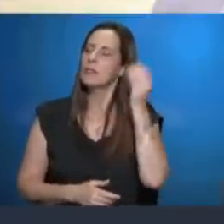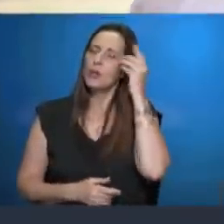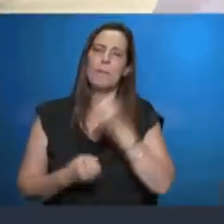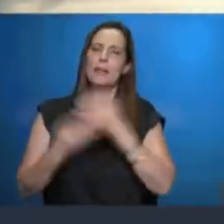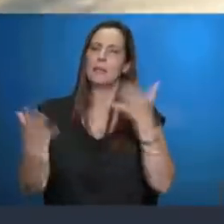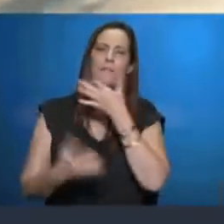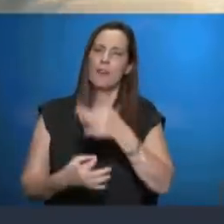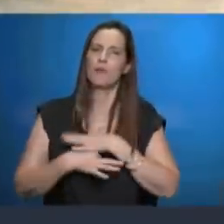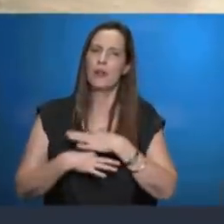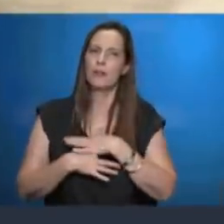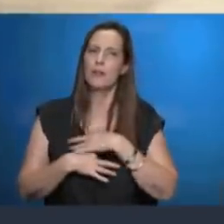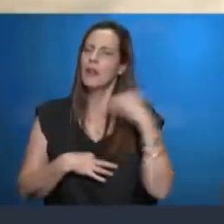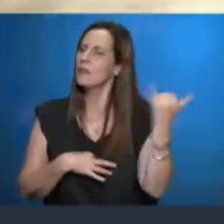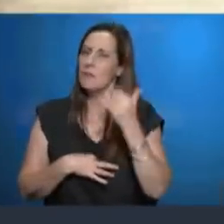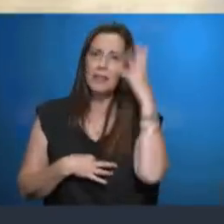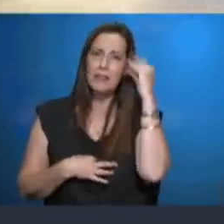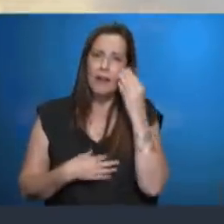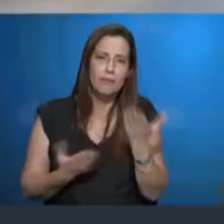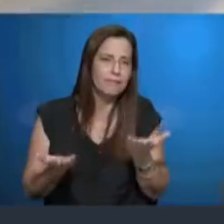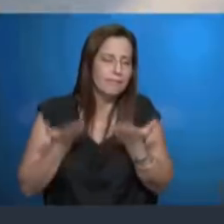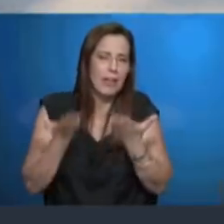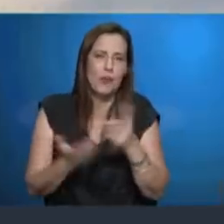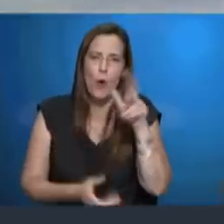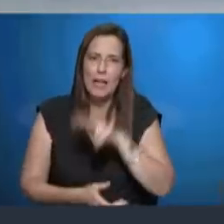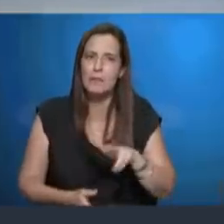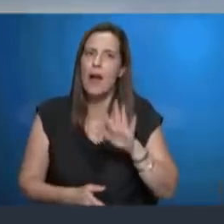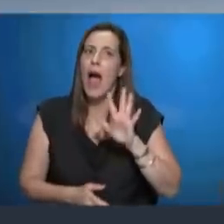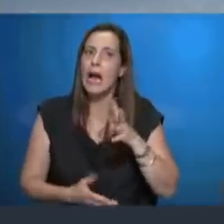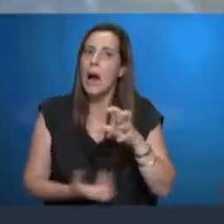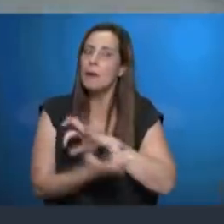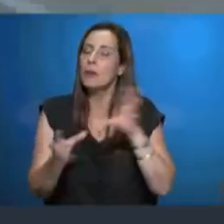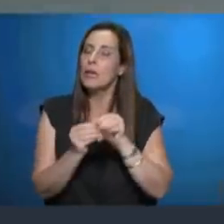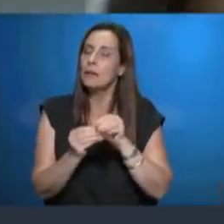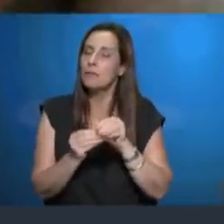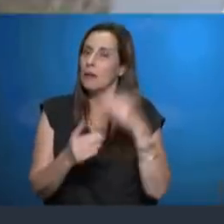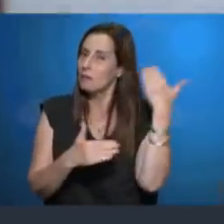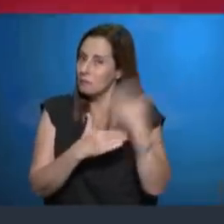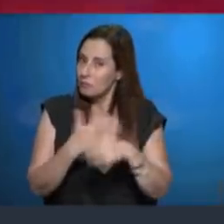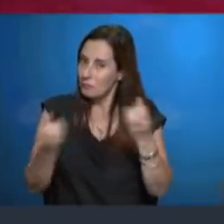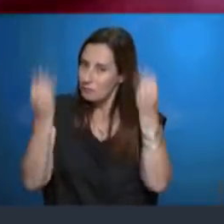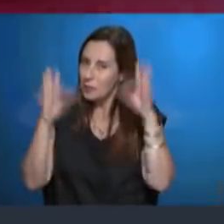ויפה. תמיד כיף לשרת ציבור. עד כמה ההסתבכות שלך עם החוק מאחוריך?